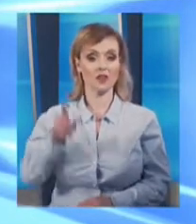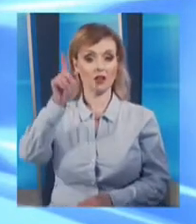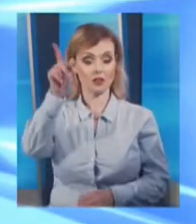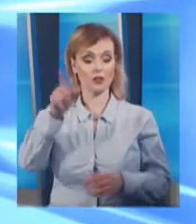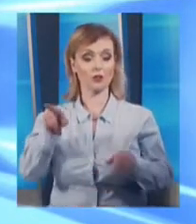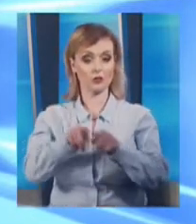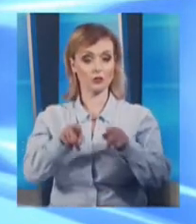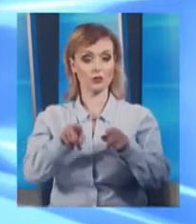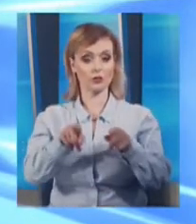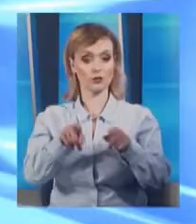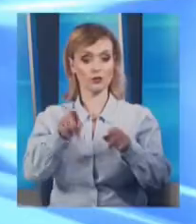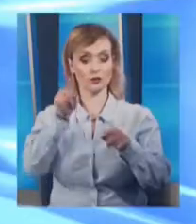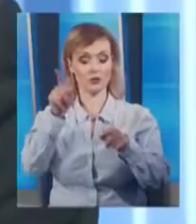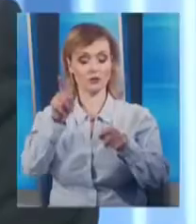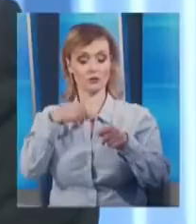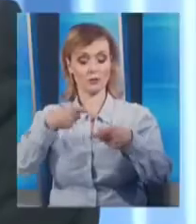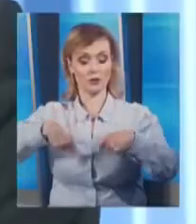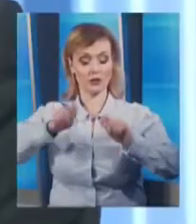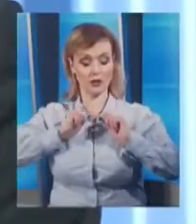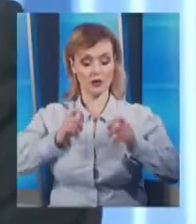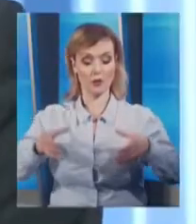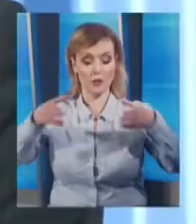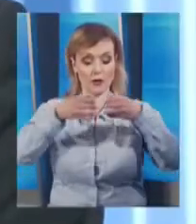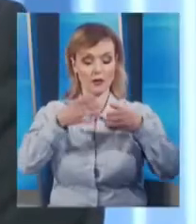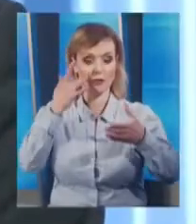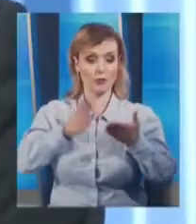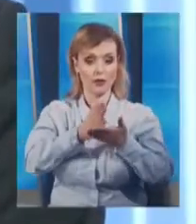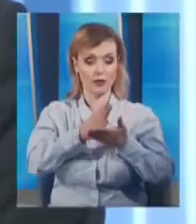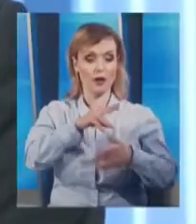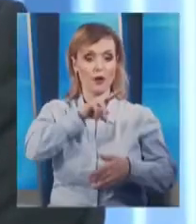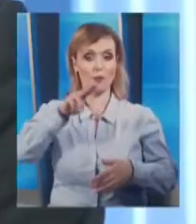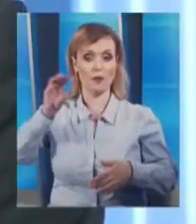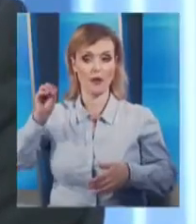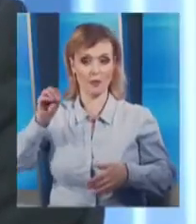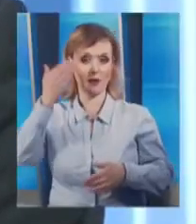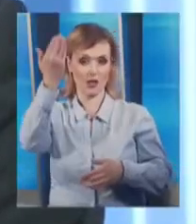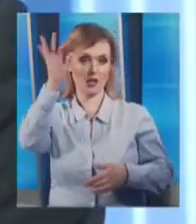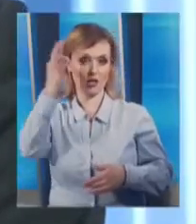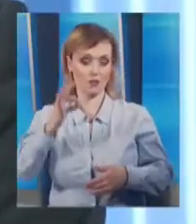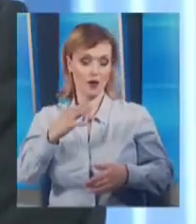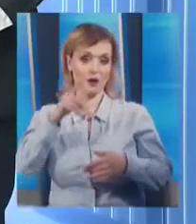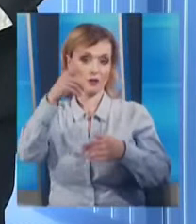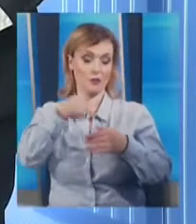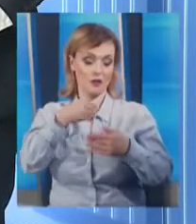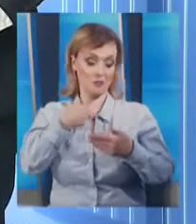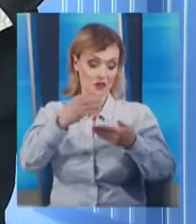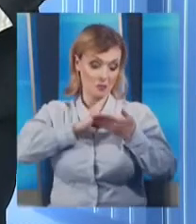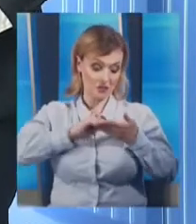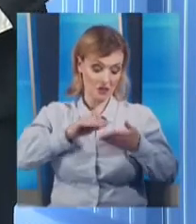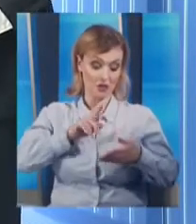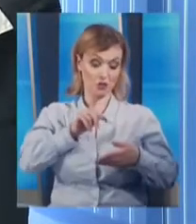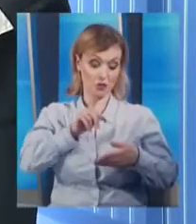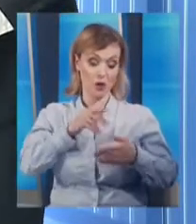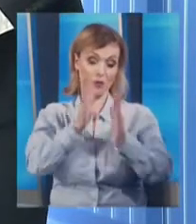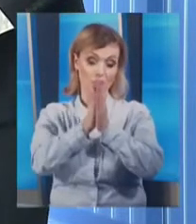mesaj de sprijin și o rugăminte să nu vă certați în această campanie, deși există în Republica Moldova 3 partide din această